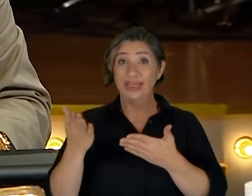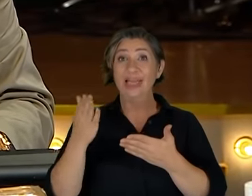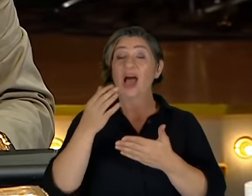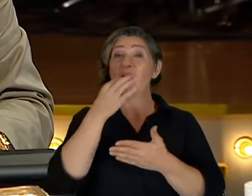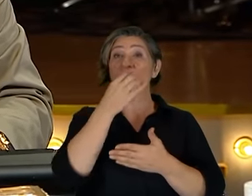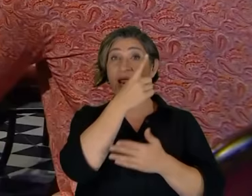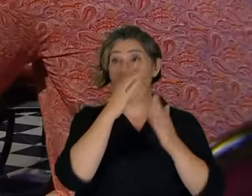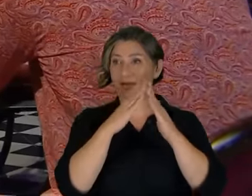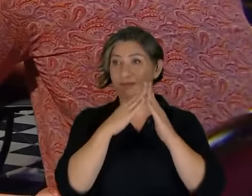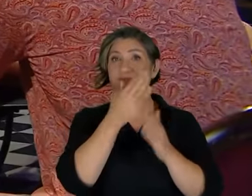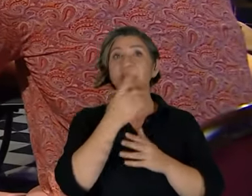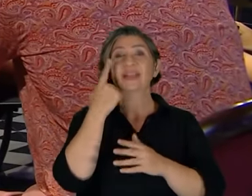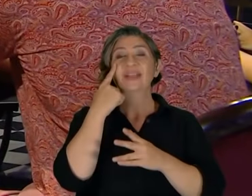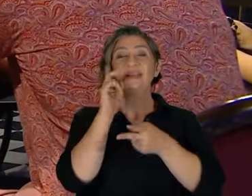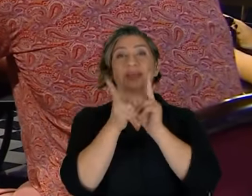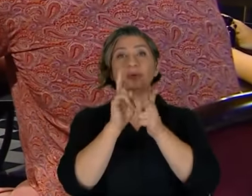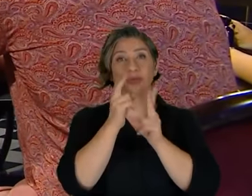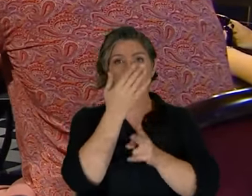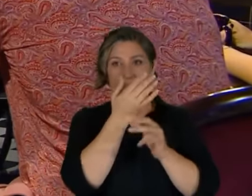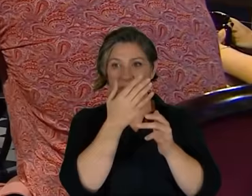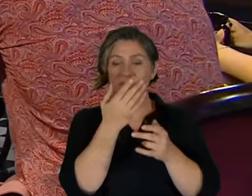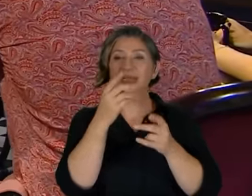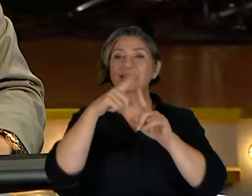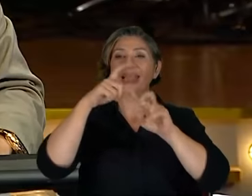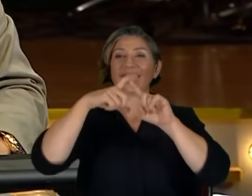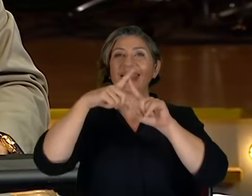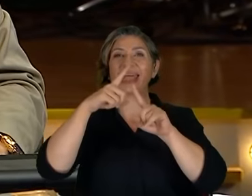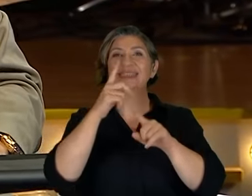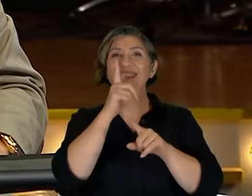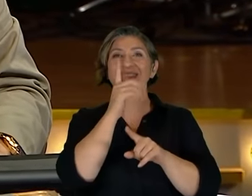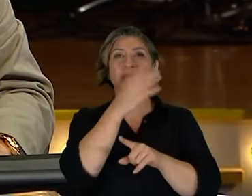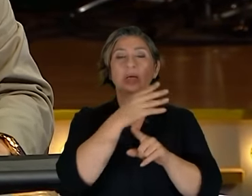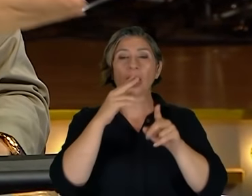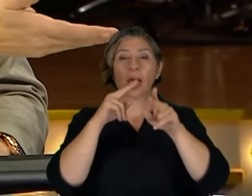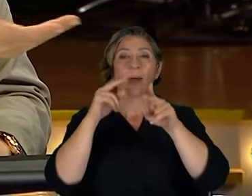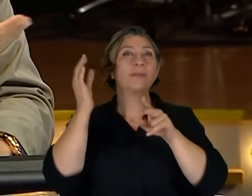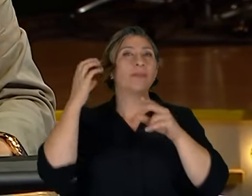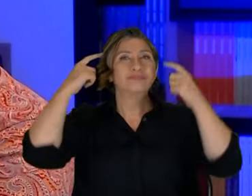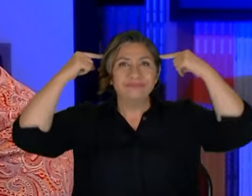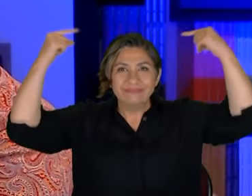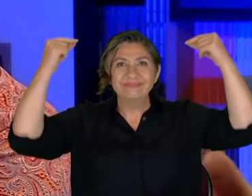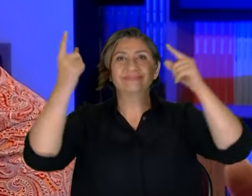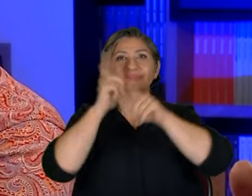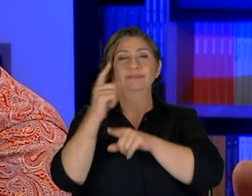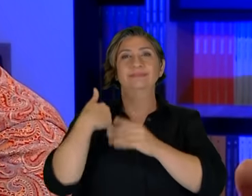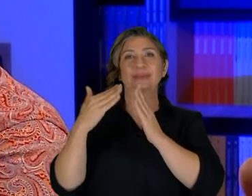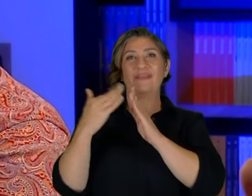annemin arkadaşları da Ankara'da otururken devlet tiyatro sanatçısıydı. İşte TRT'ye seslendirmeye gider falan. Kaptan Kirk, Mr. Spock falan hep bizim eve